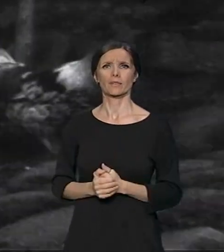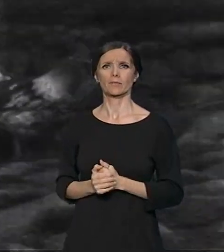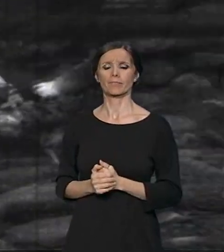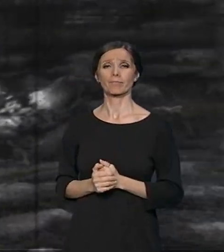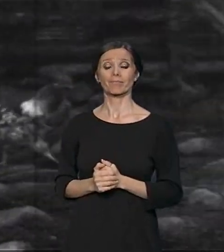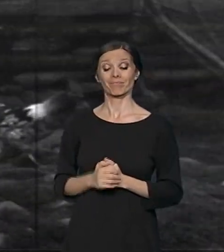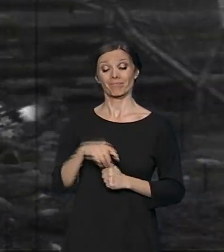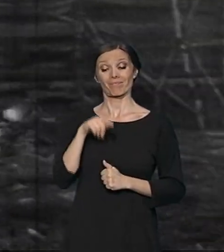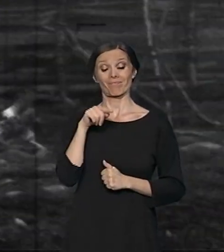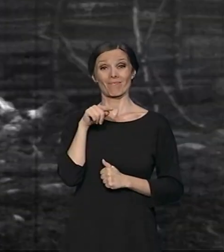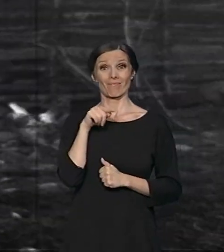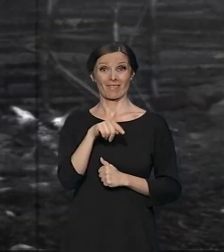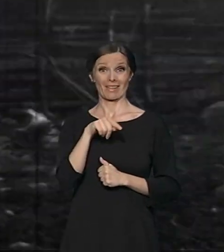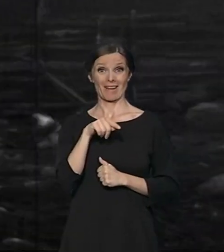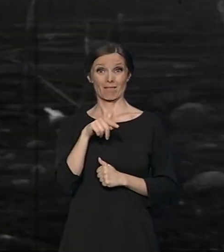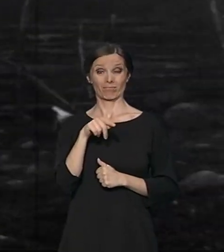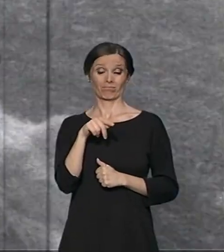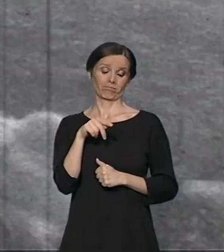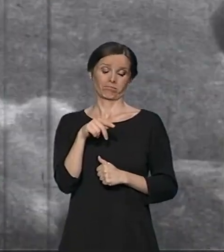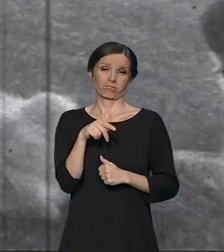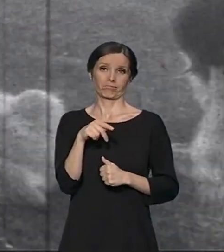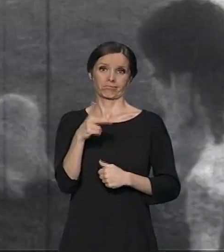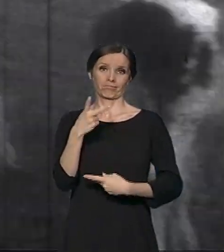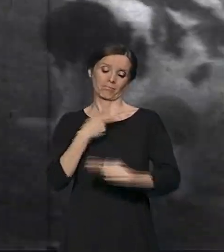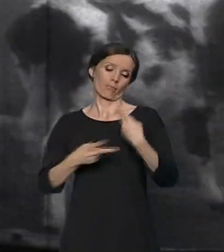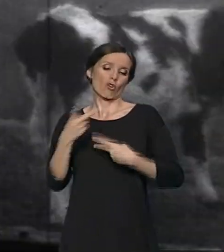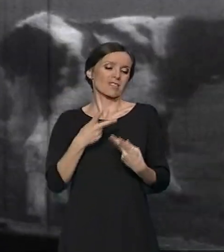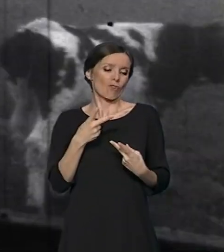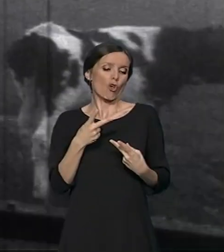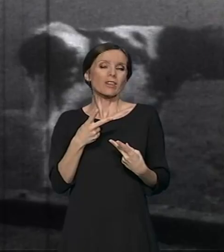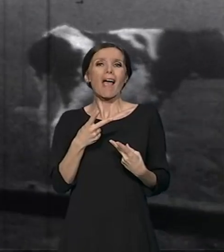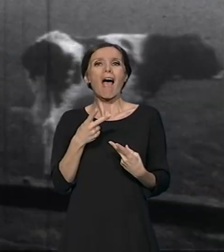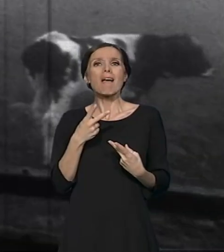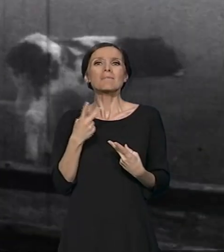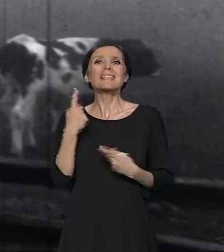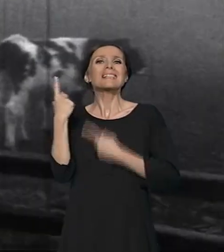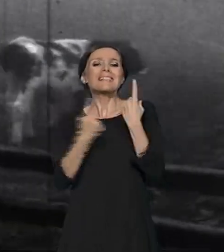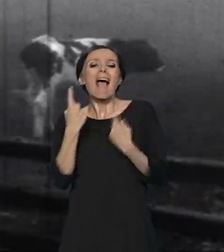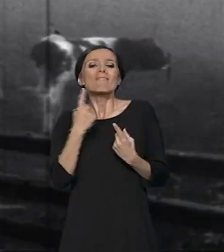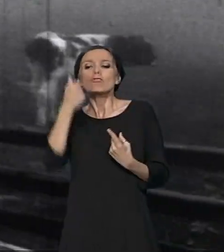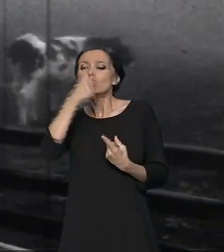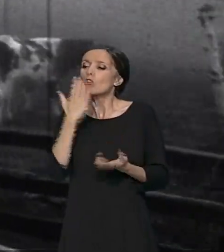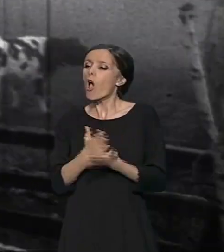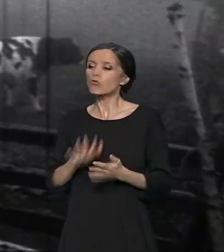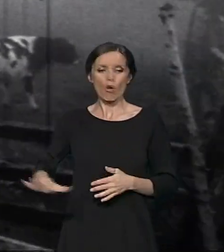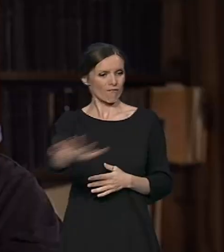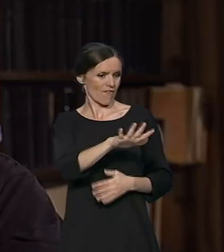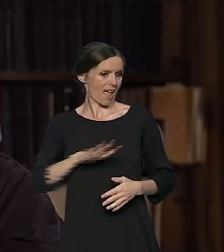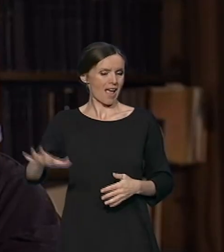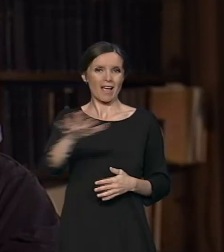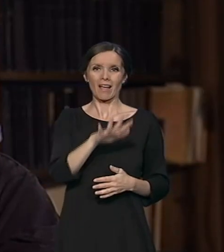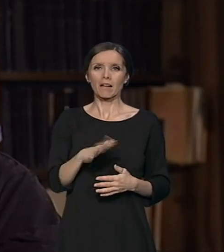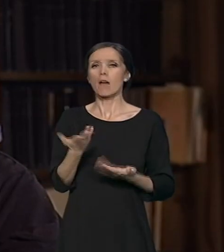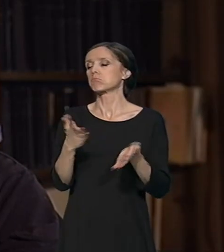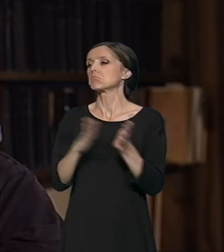Ta proizvodnja je bila prilagođena prostoru, prilagođena geografiji. Tamo gde